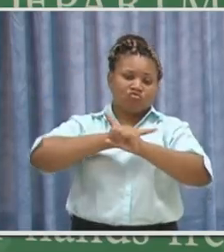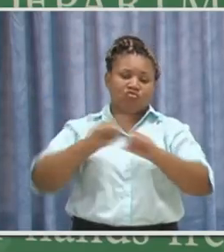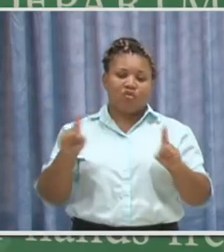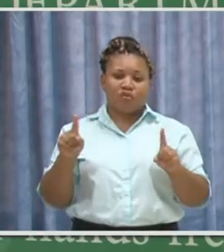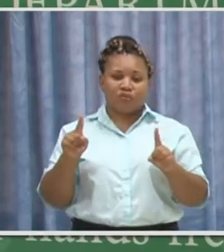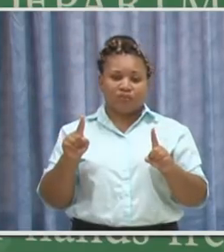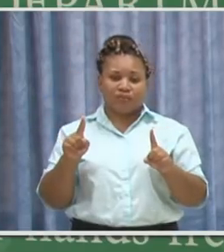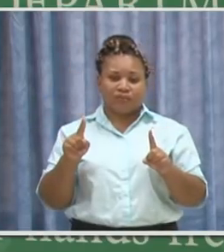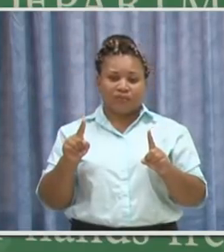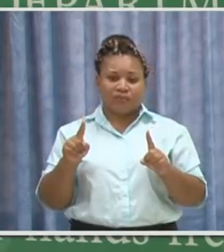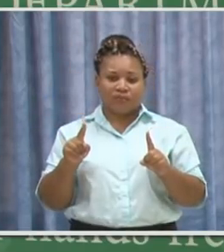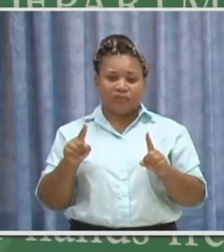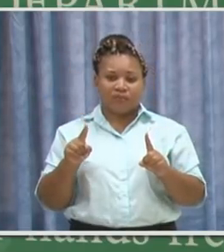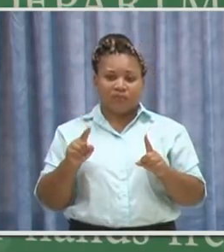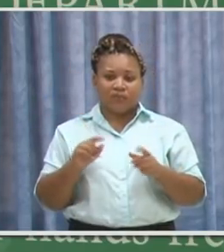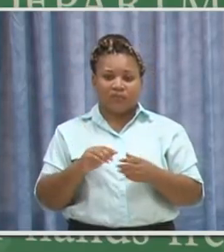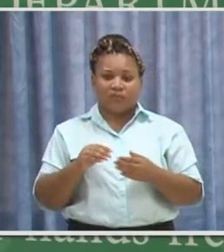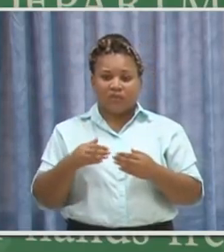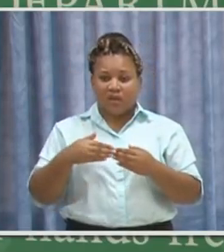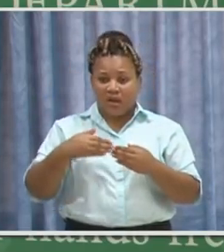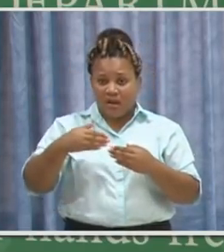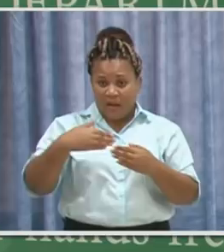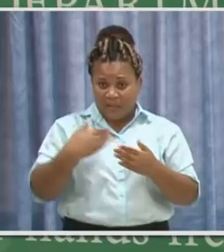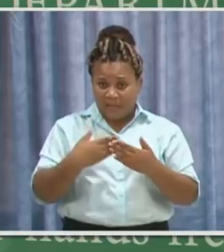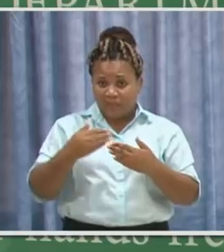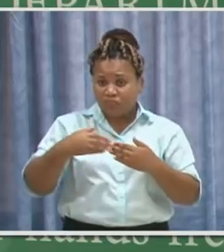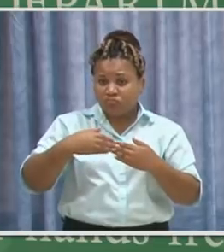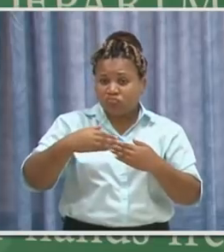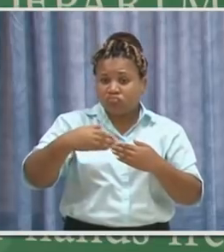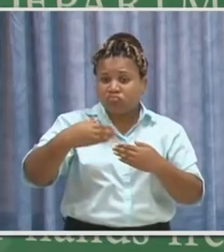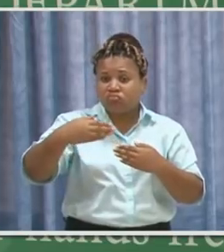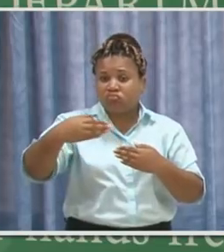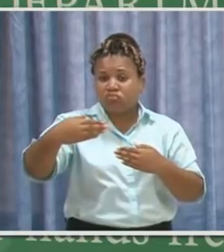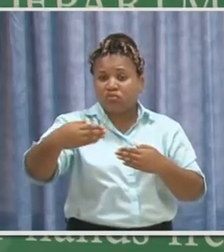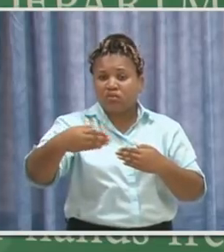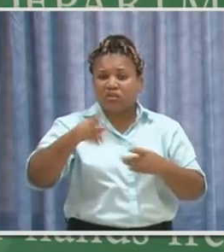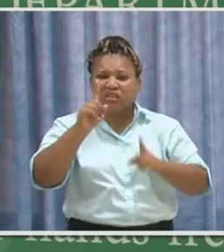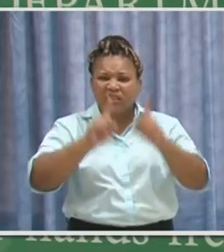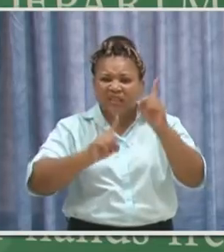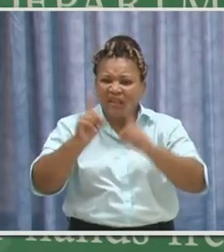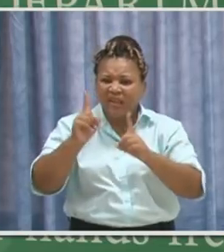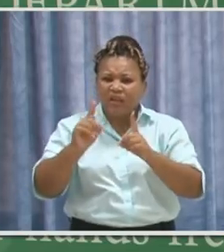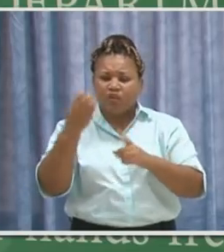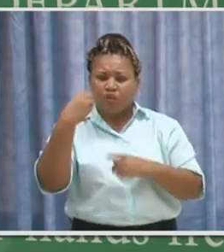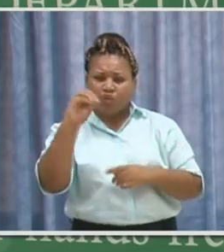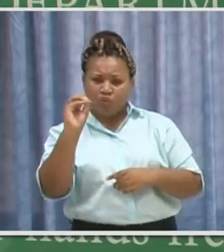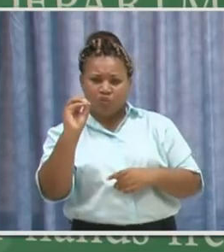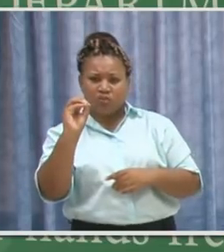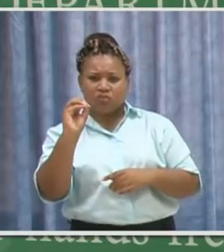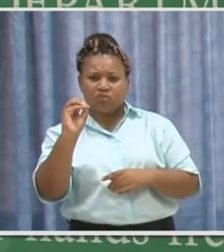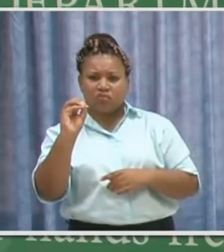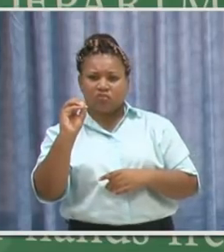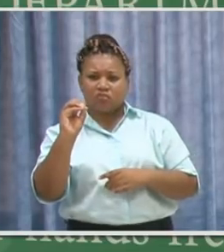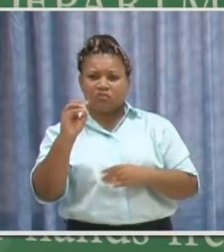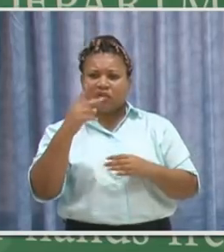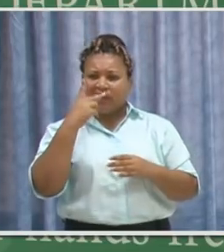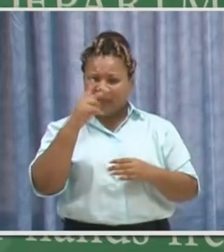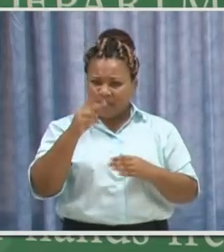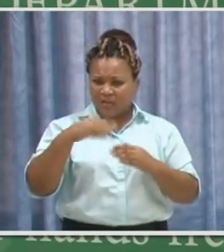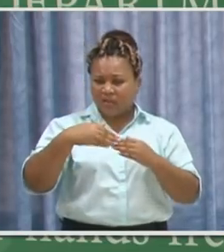sauf peut-être pour parler un peu au bon concerne voyage il pas pour venir aussi facile